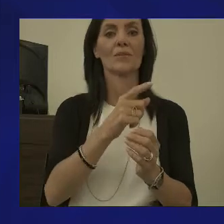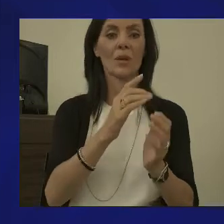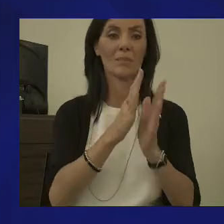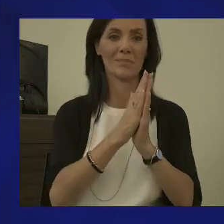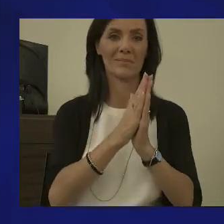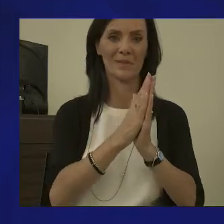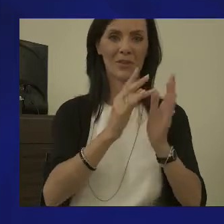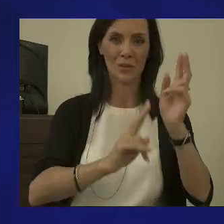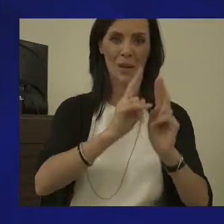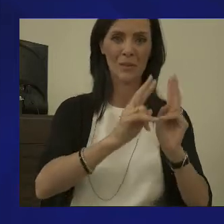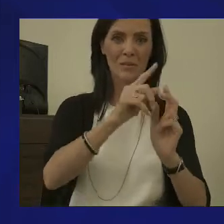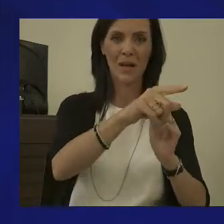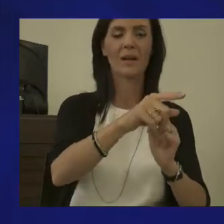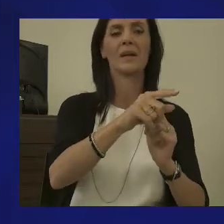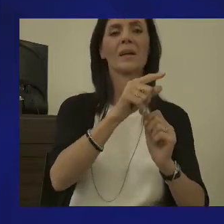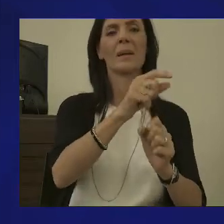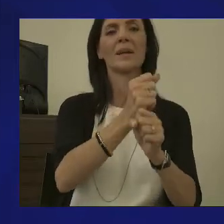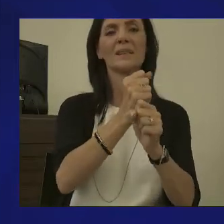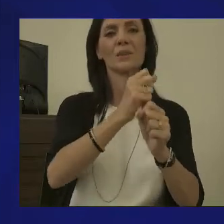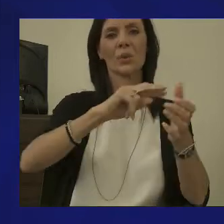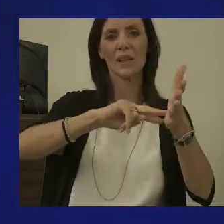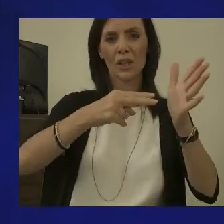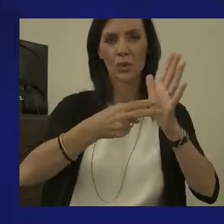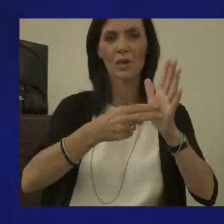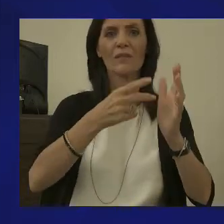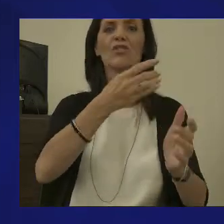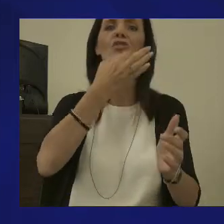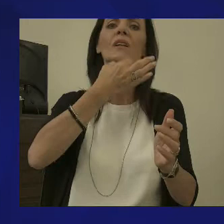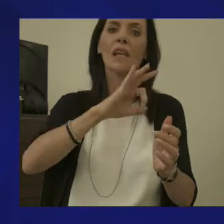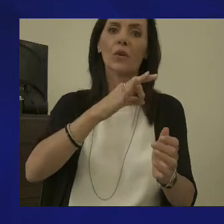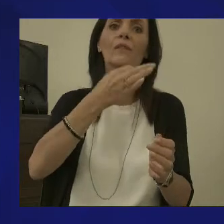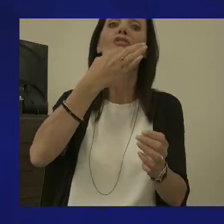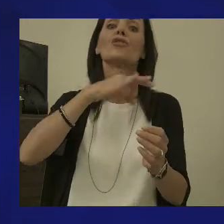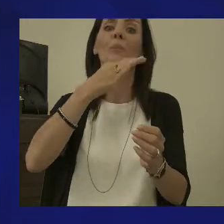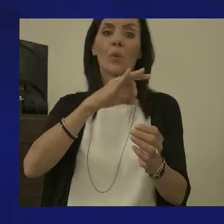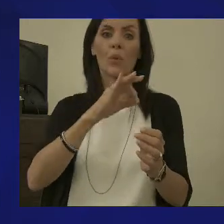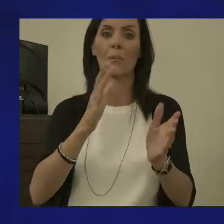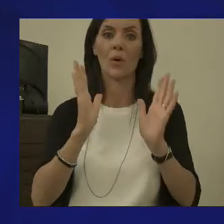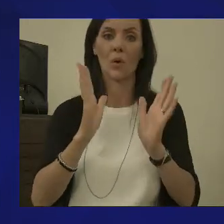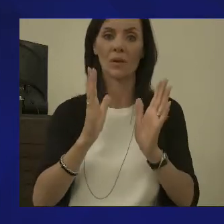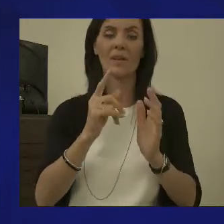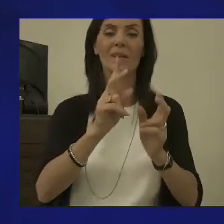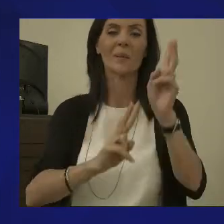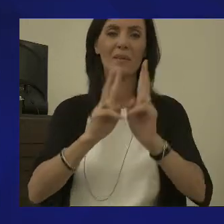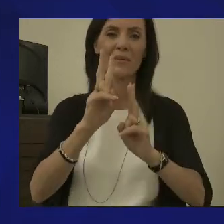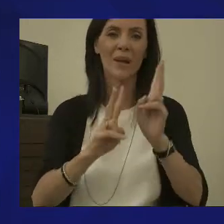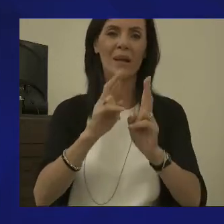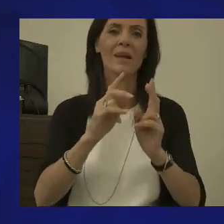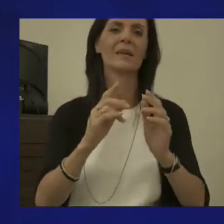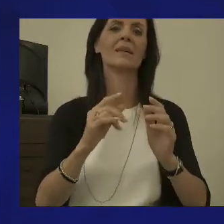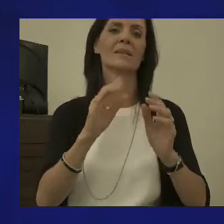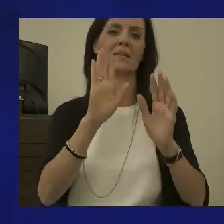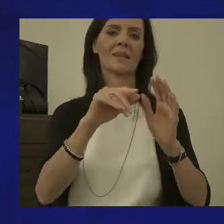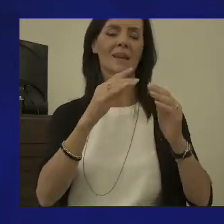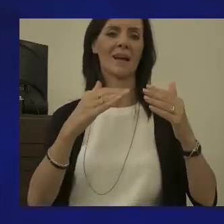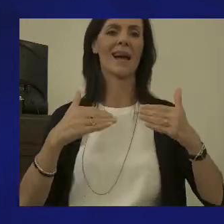שהמבקשים עשו רה-תכנון, ובהזדמנות הזאת שדרגו ושיפרו מאוד את המפעל בחזות